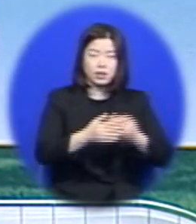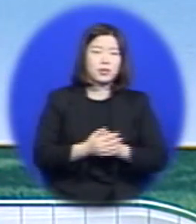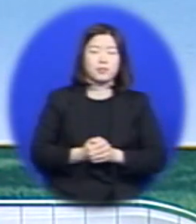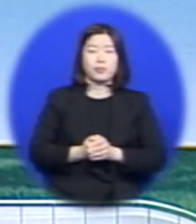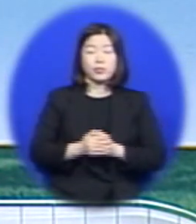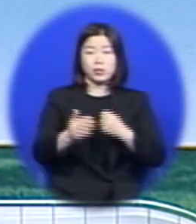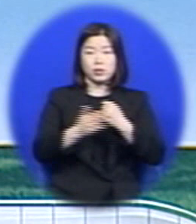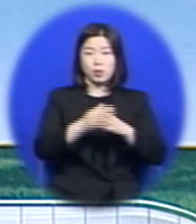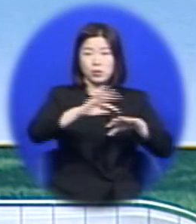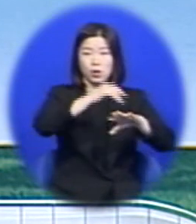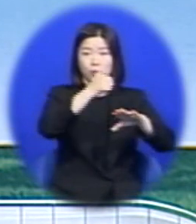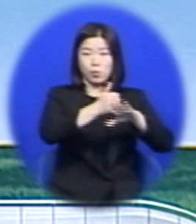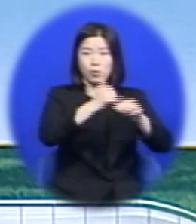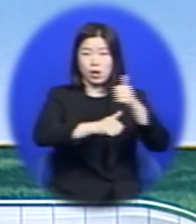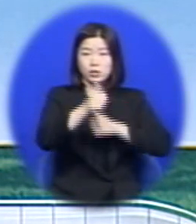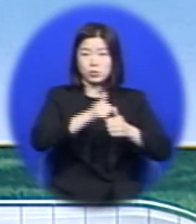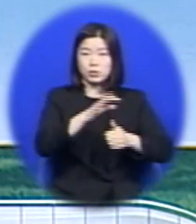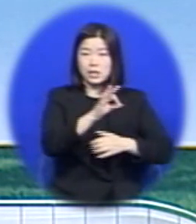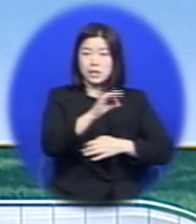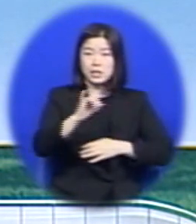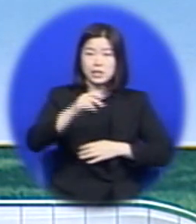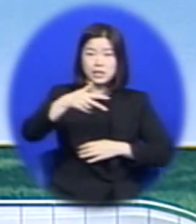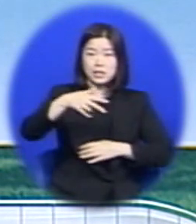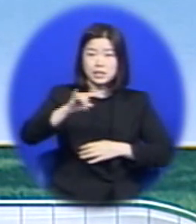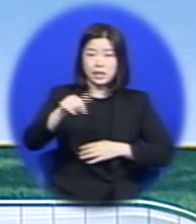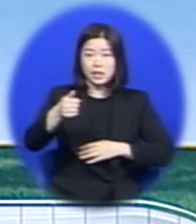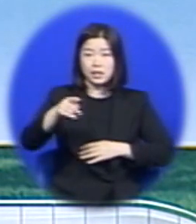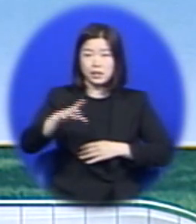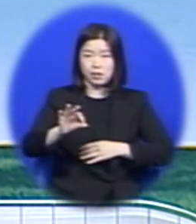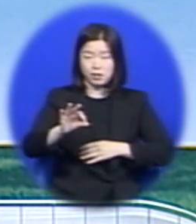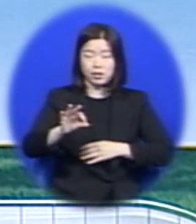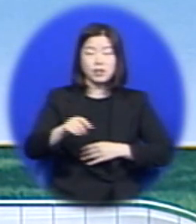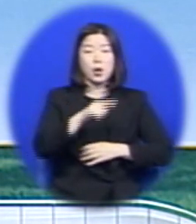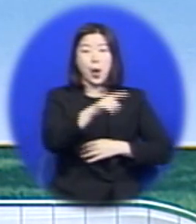이 왕손인 이재영이 이 마부인